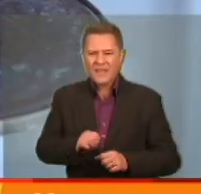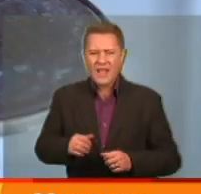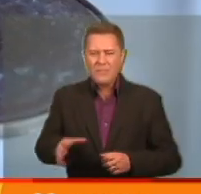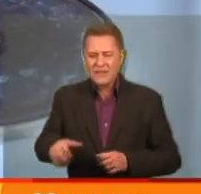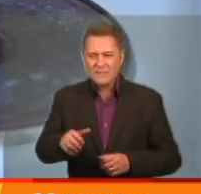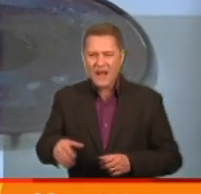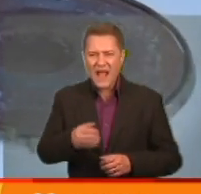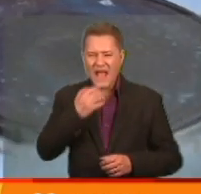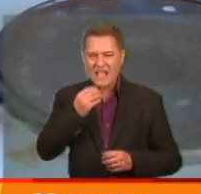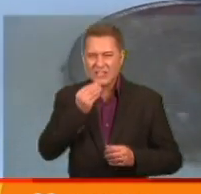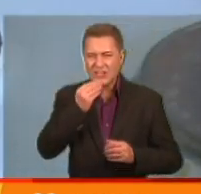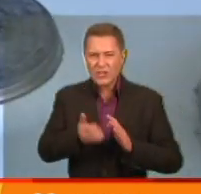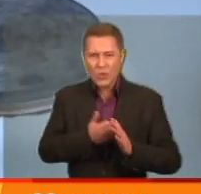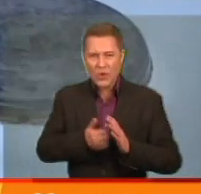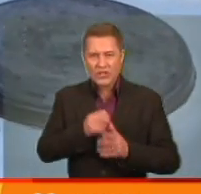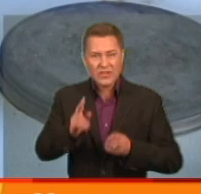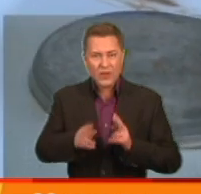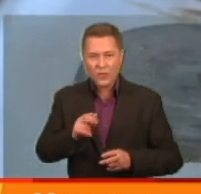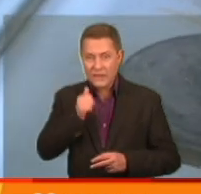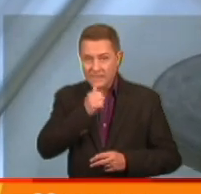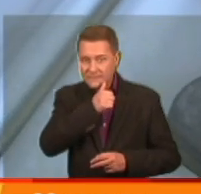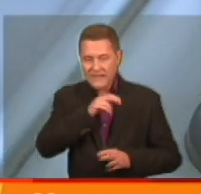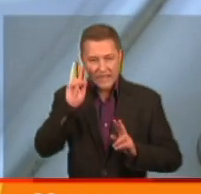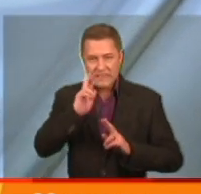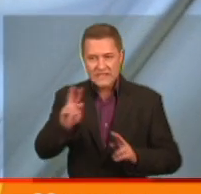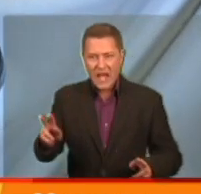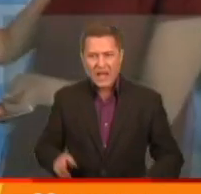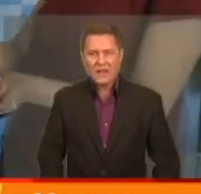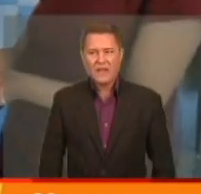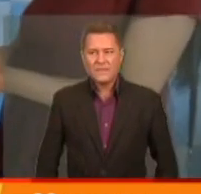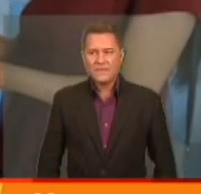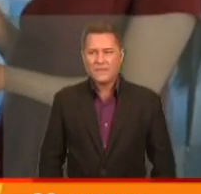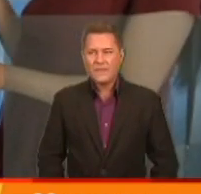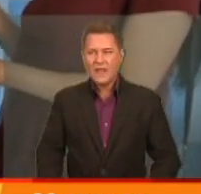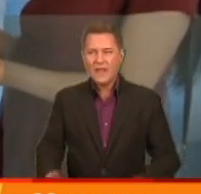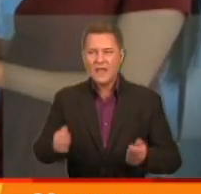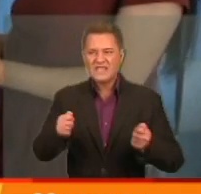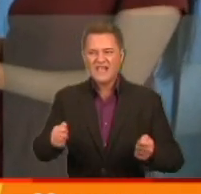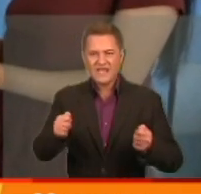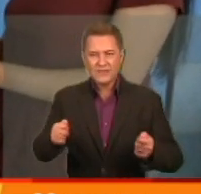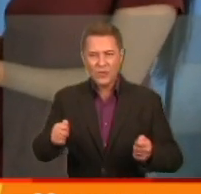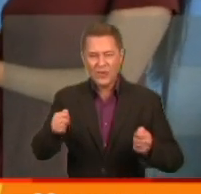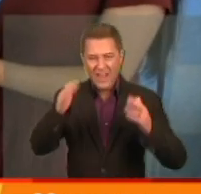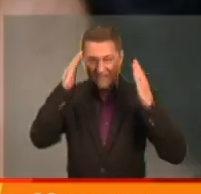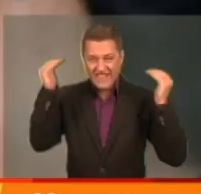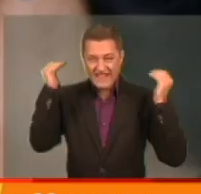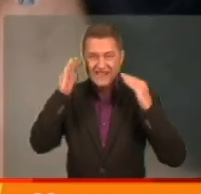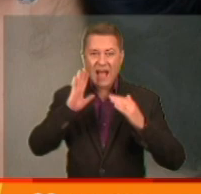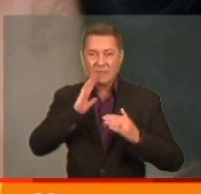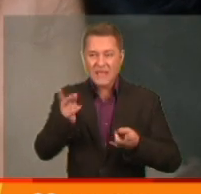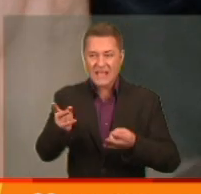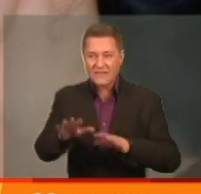недоїдки на кухні, комендантка навіть не знала. Помните, як з кастрюлі вот это в'єтнамки вони оставляли?